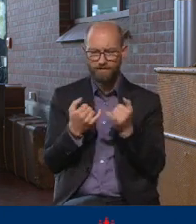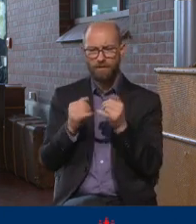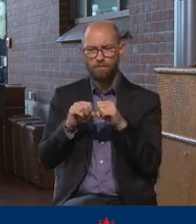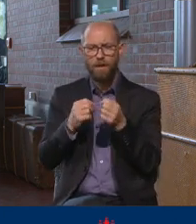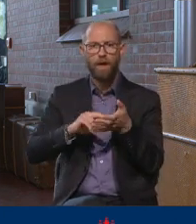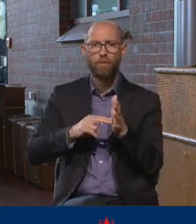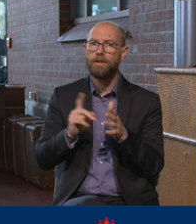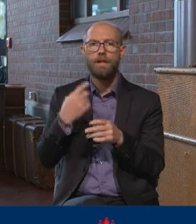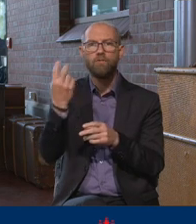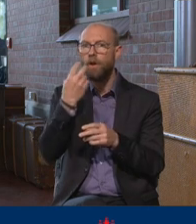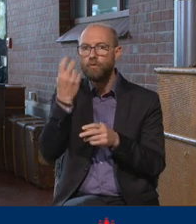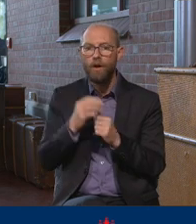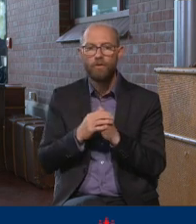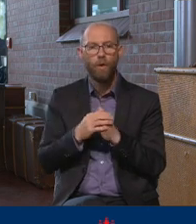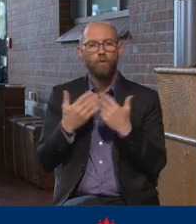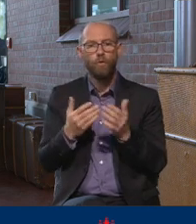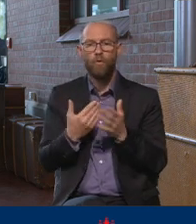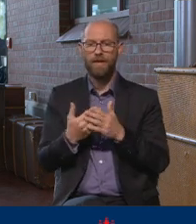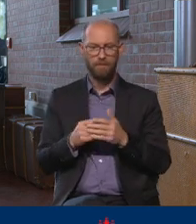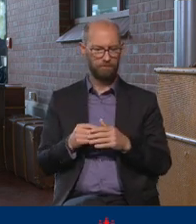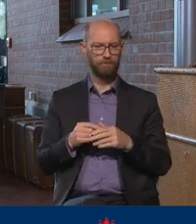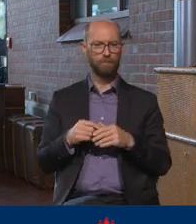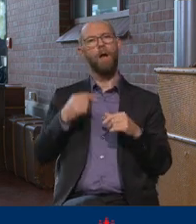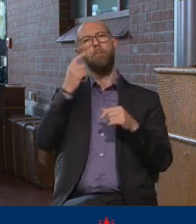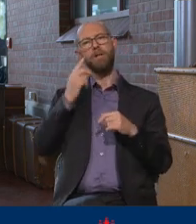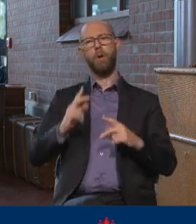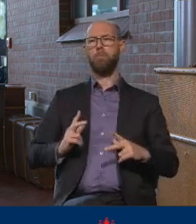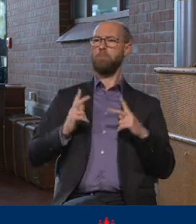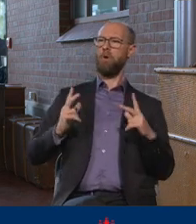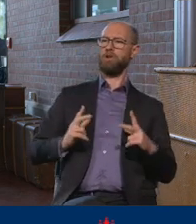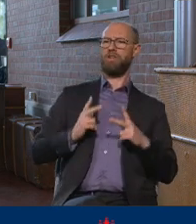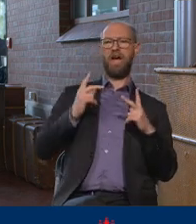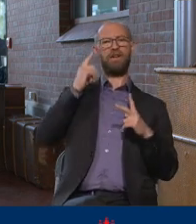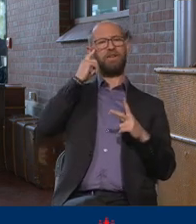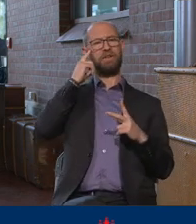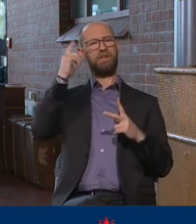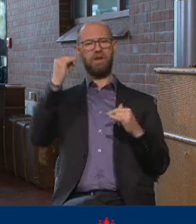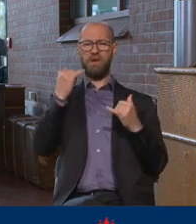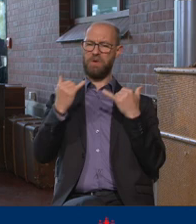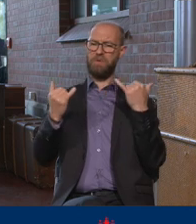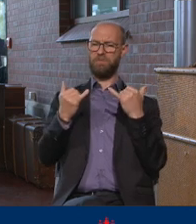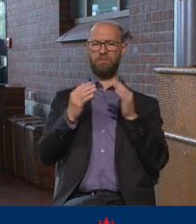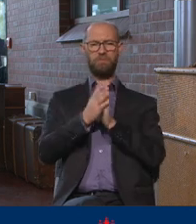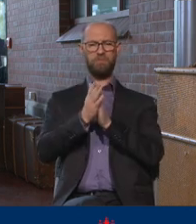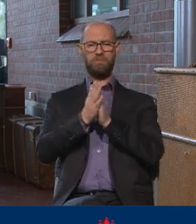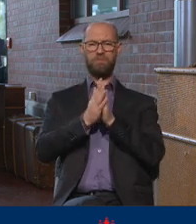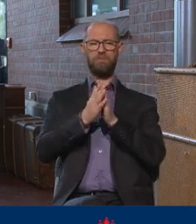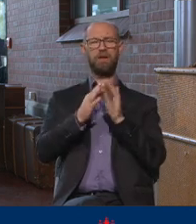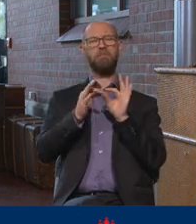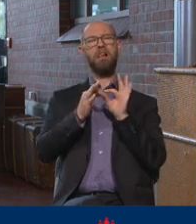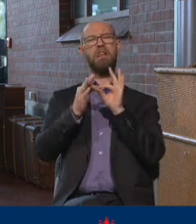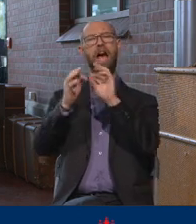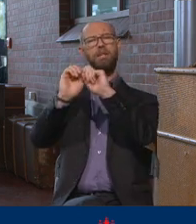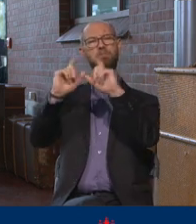nicht den versuch machen so in so einem gewissen zeitgeist mit irgendwelchen leitbildern die dann immer wieder auftauchen dem er zu ja